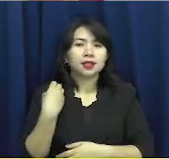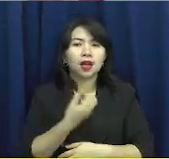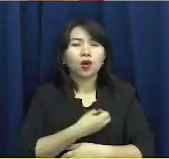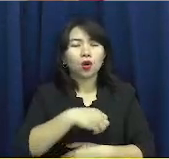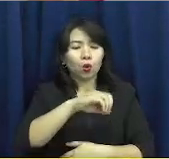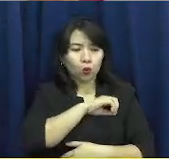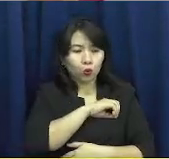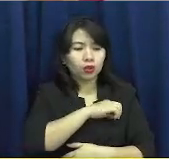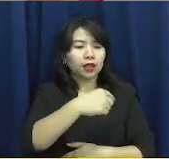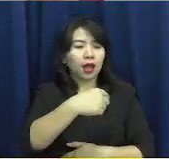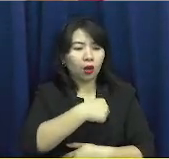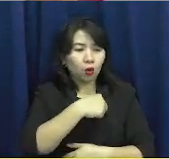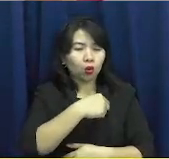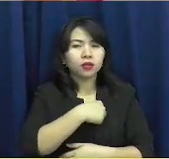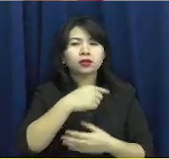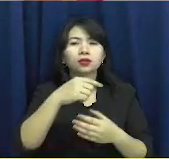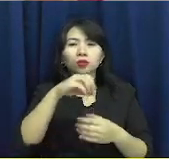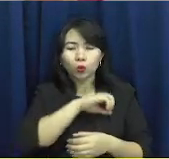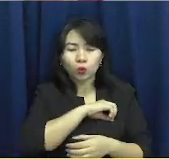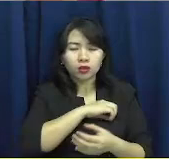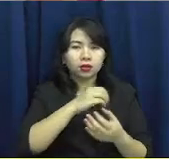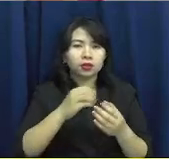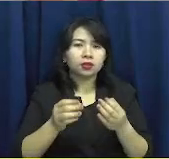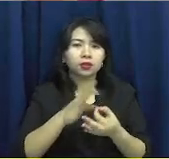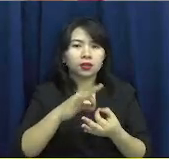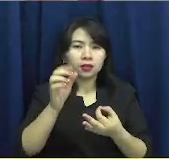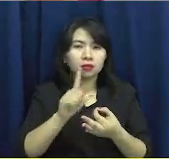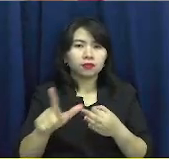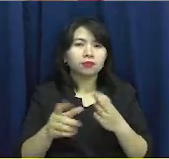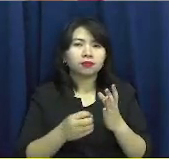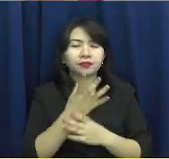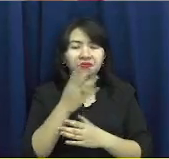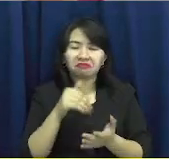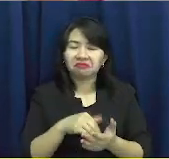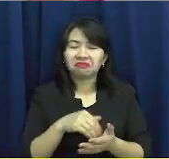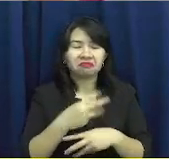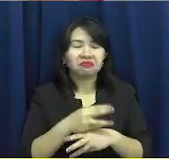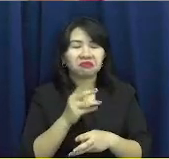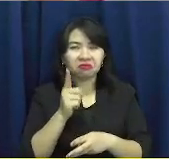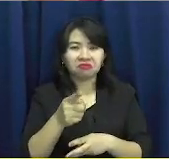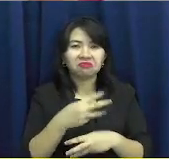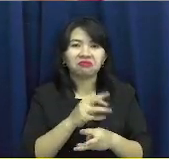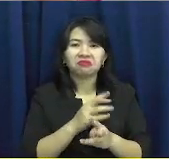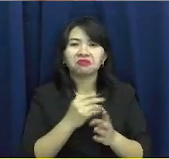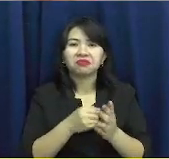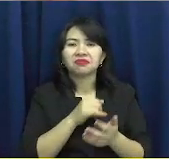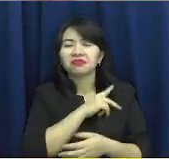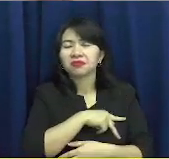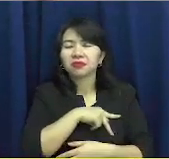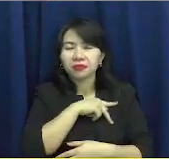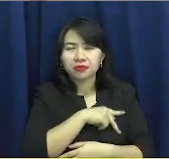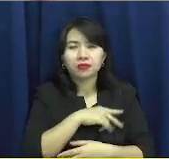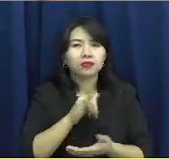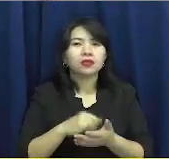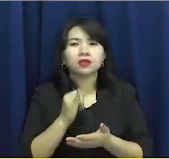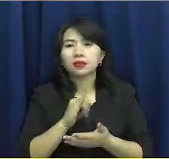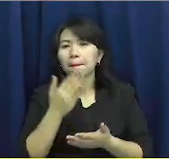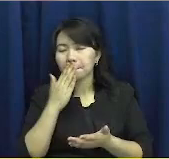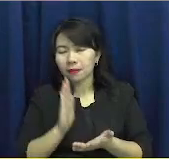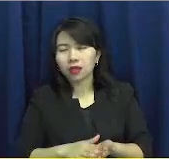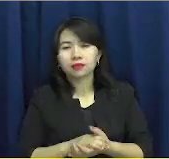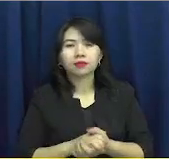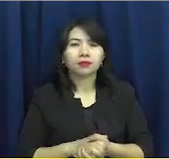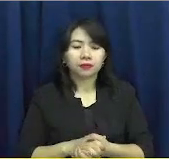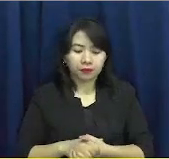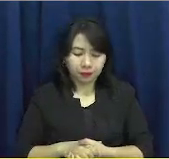own spiritual growth. Yeah, that's personal na naman. Personal na naman, all right, Sir Jao? Yeah,